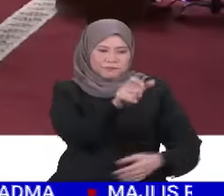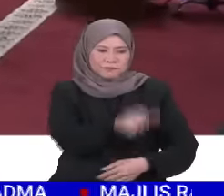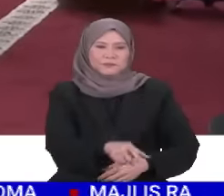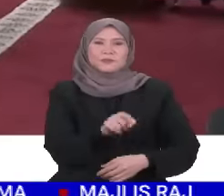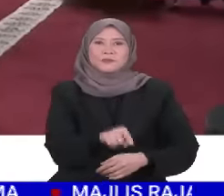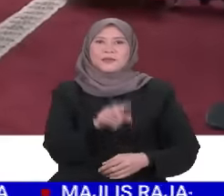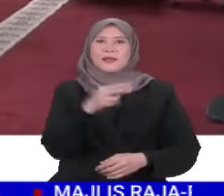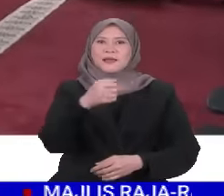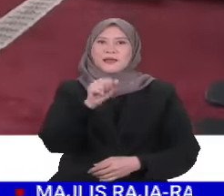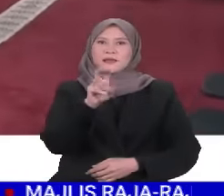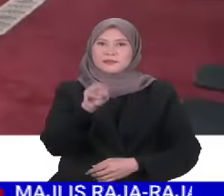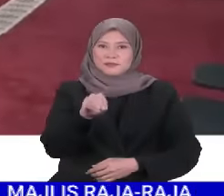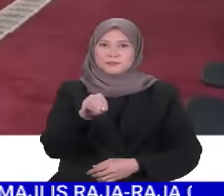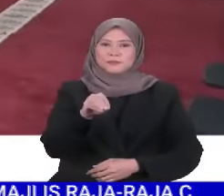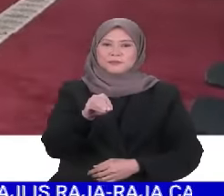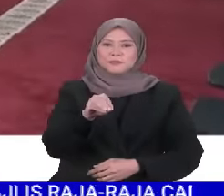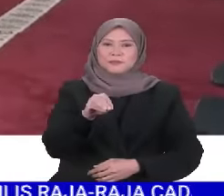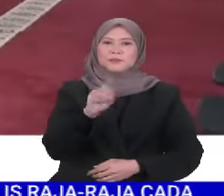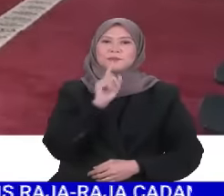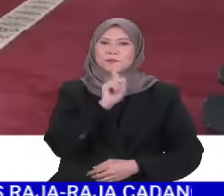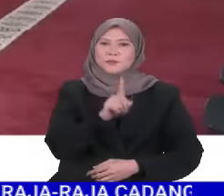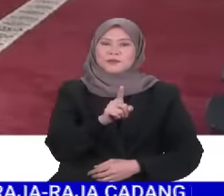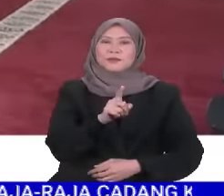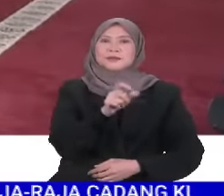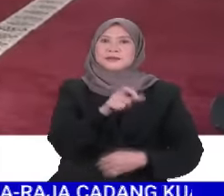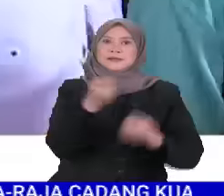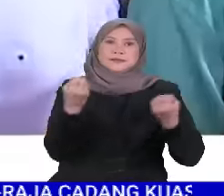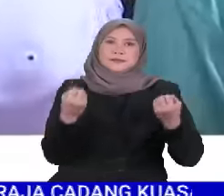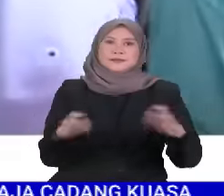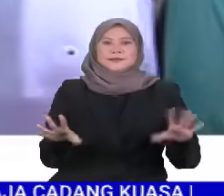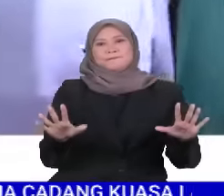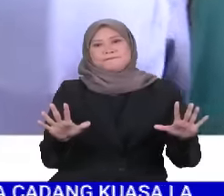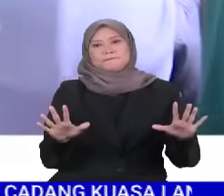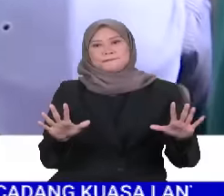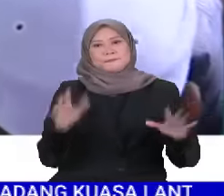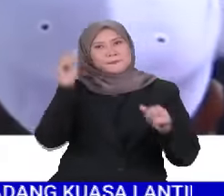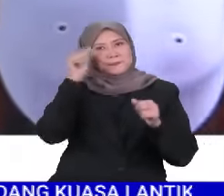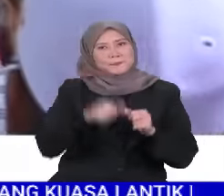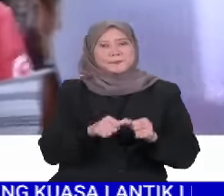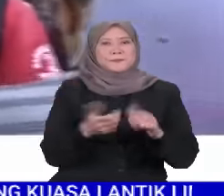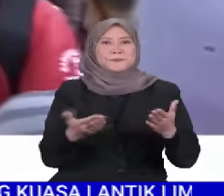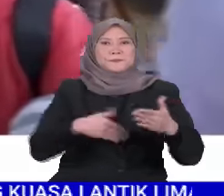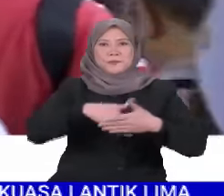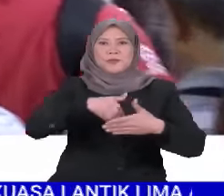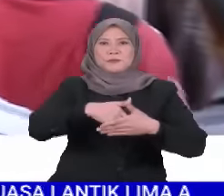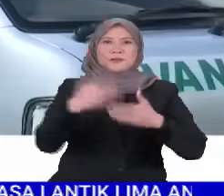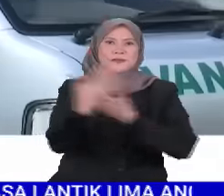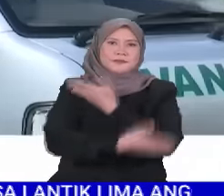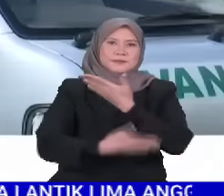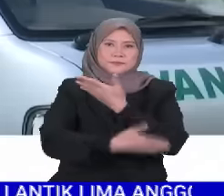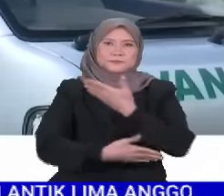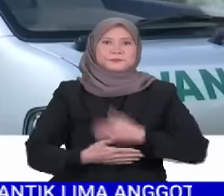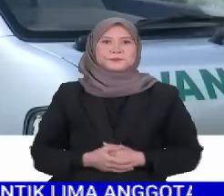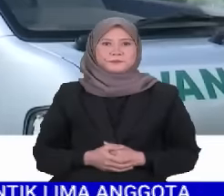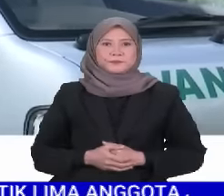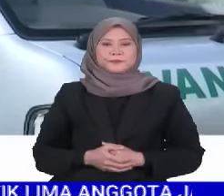Muhammad Hasyim Mustofa adalah satu kehilangan besar dalam arena bola sepak di negara